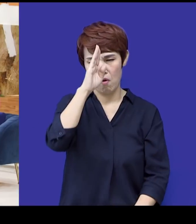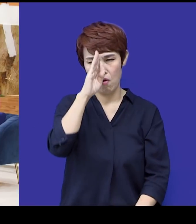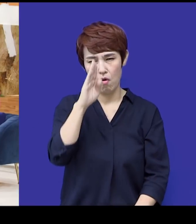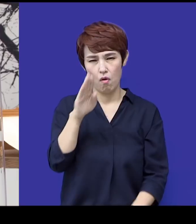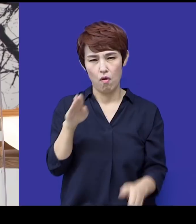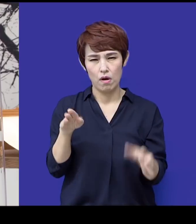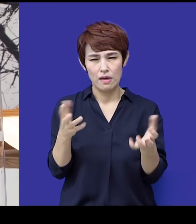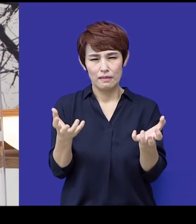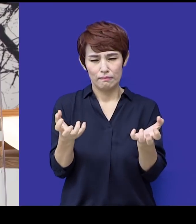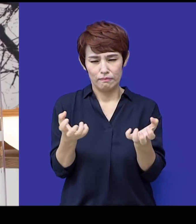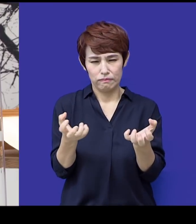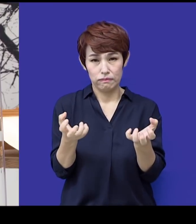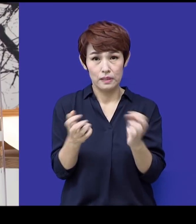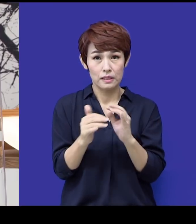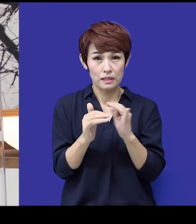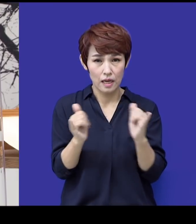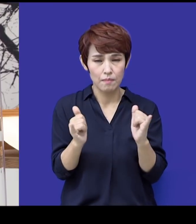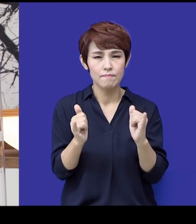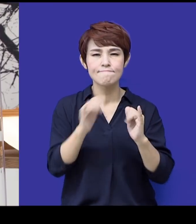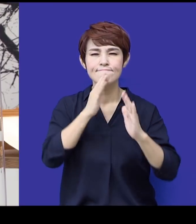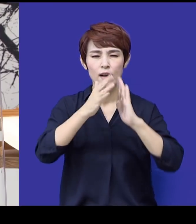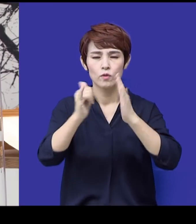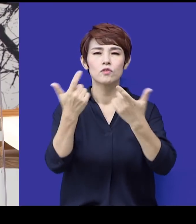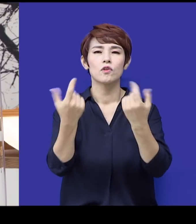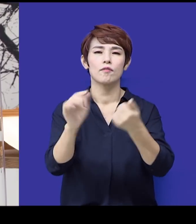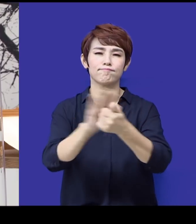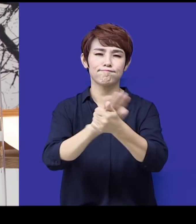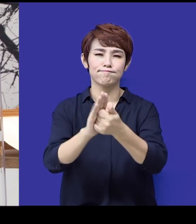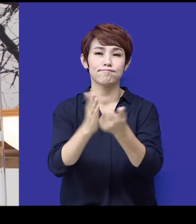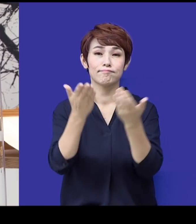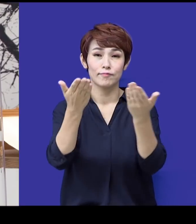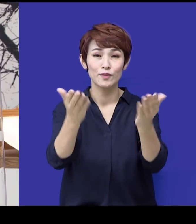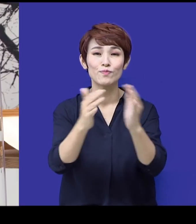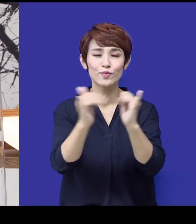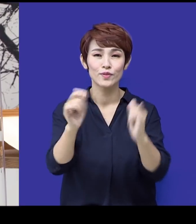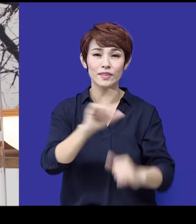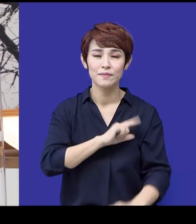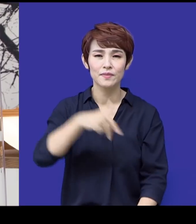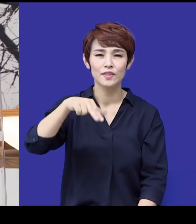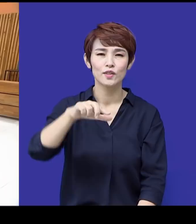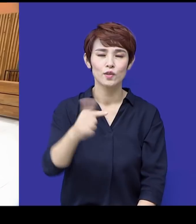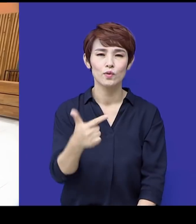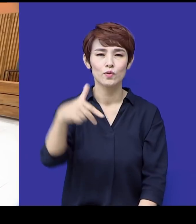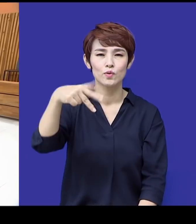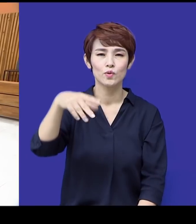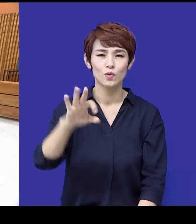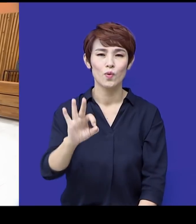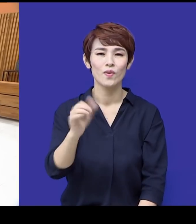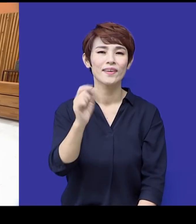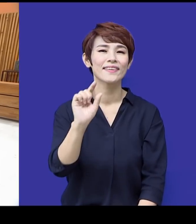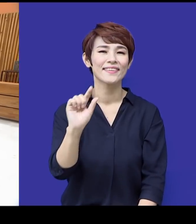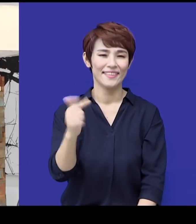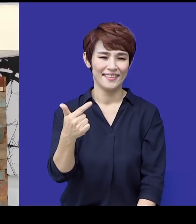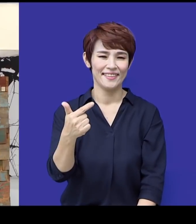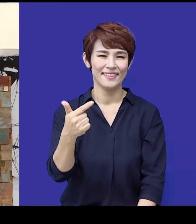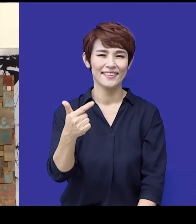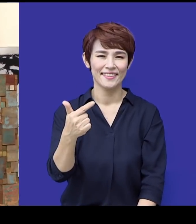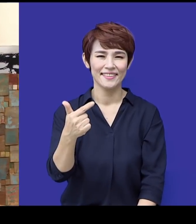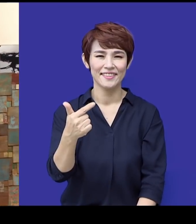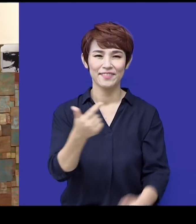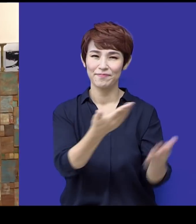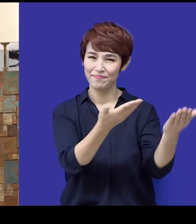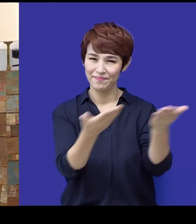돌보신 우리 복지피부과 의원 원장님이신 전종환 장로님을 모셔보겠습니다. 어서 오세요. 안녕하세요.